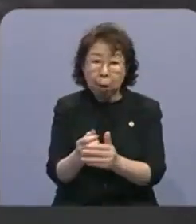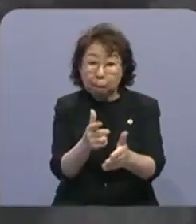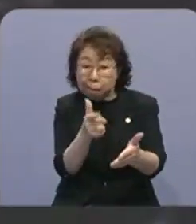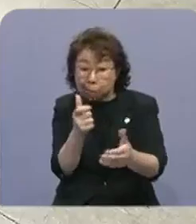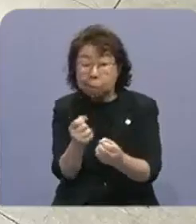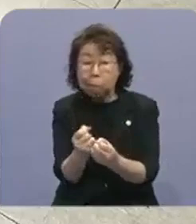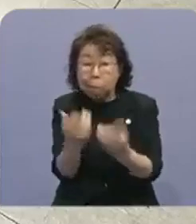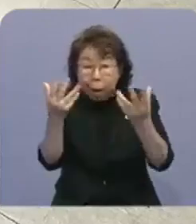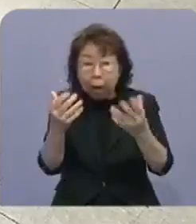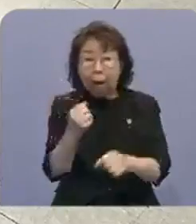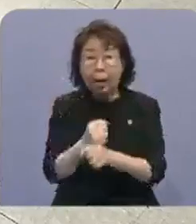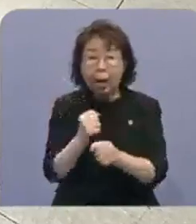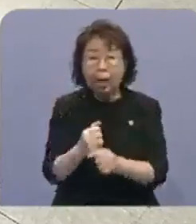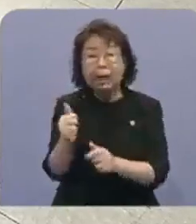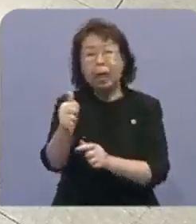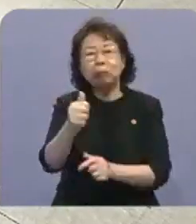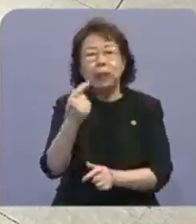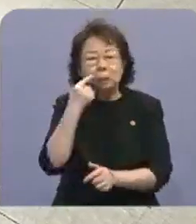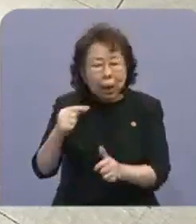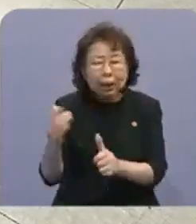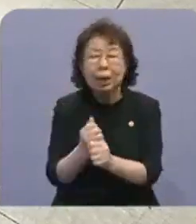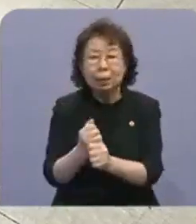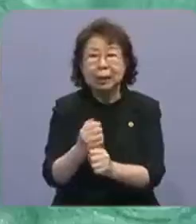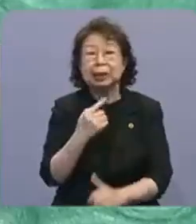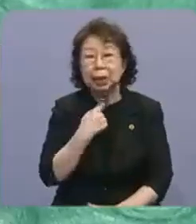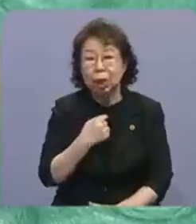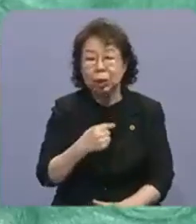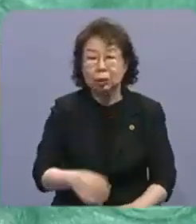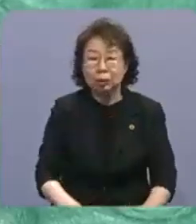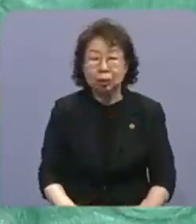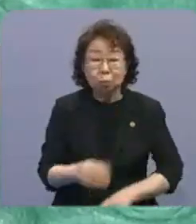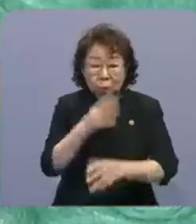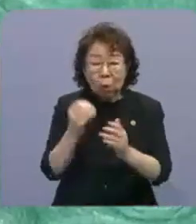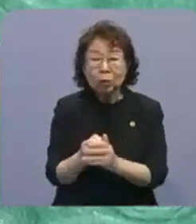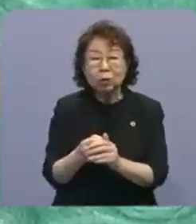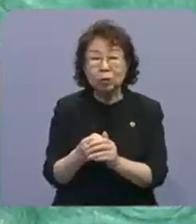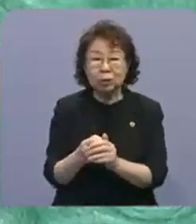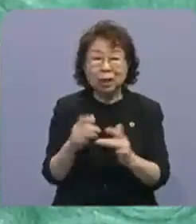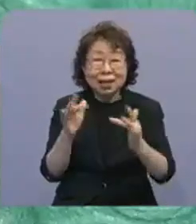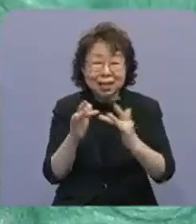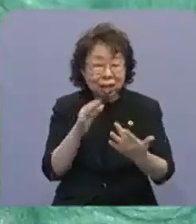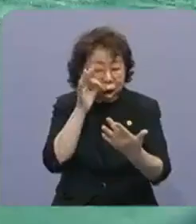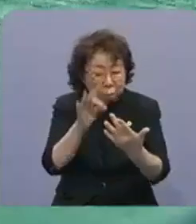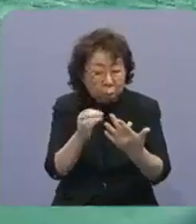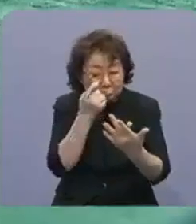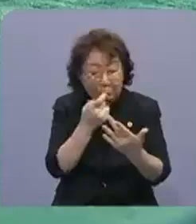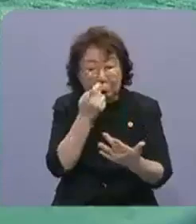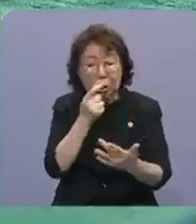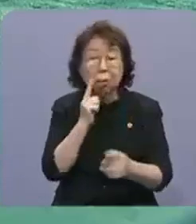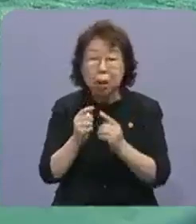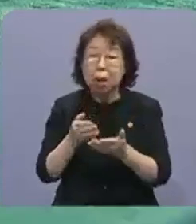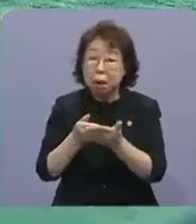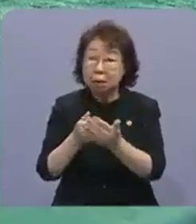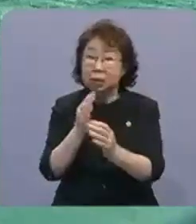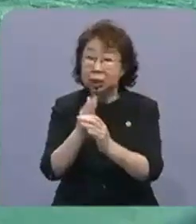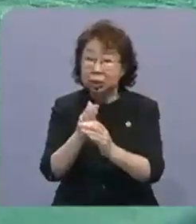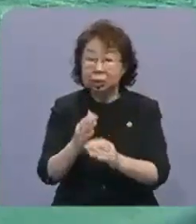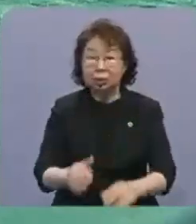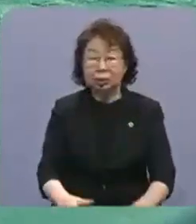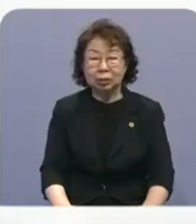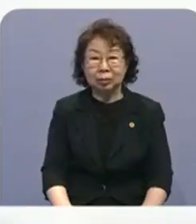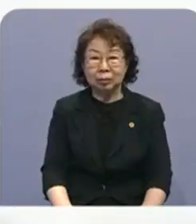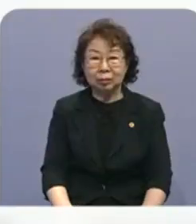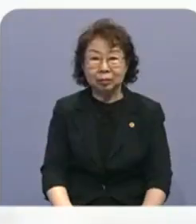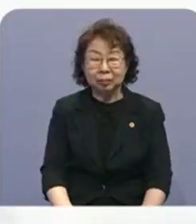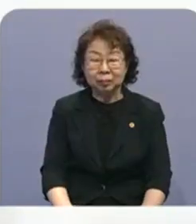사제 폭발물을 터뜨린 남성이 부차 피기도 했습니다 이들 모두 인터넷에서 제조 방법을 배웠다고 경찰 조사에서 진술했습니다